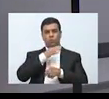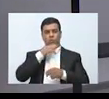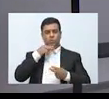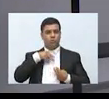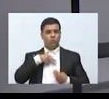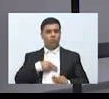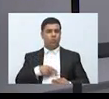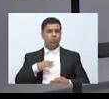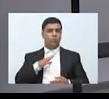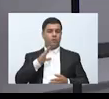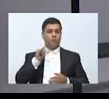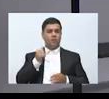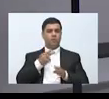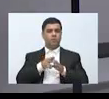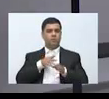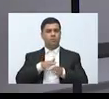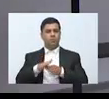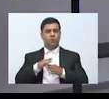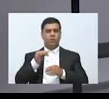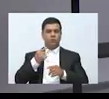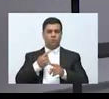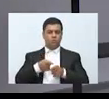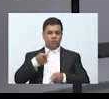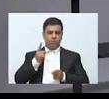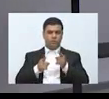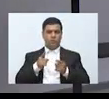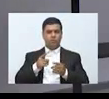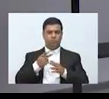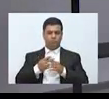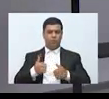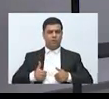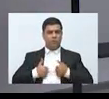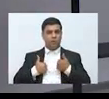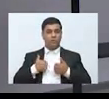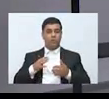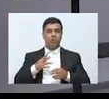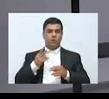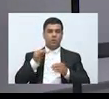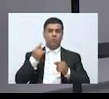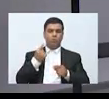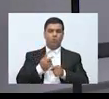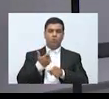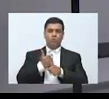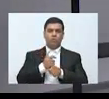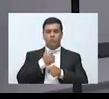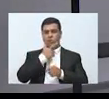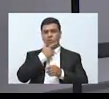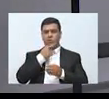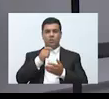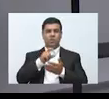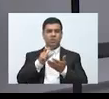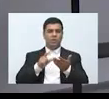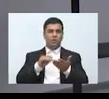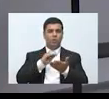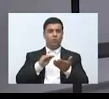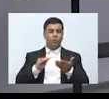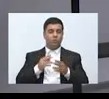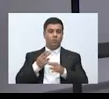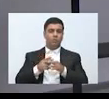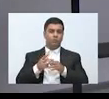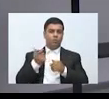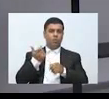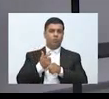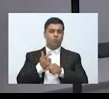mehnat faoliyatini siqdildan ado etib, shuningdek mo'jizakor she'riyat olamida ham